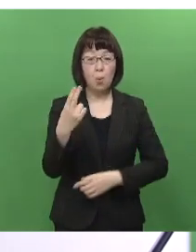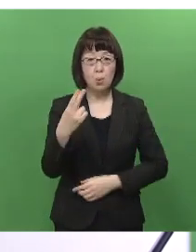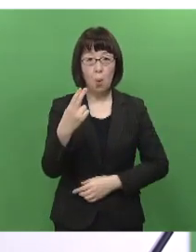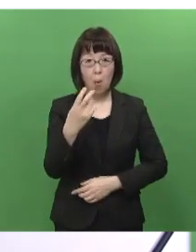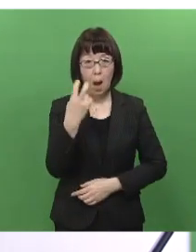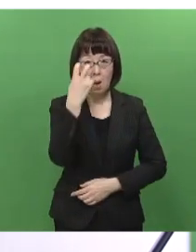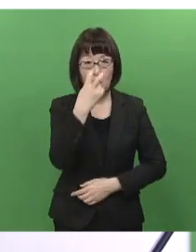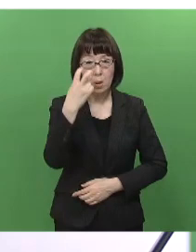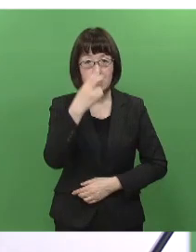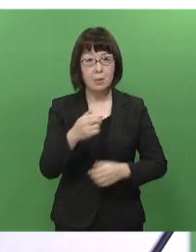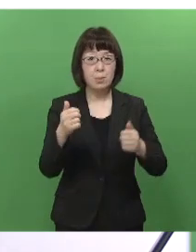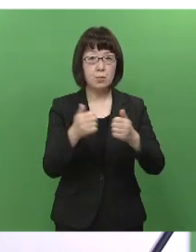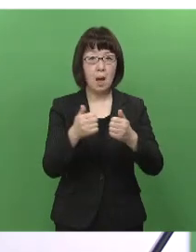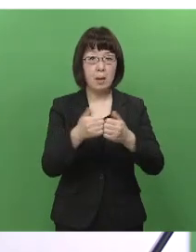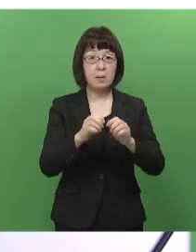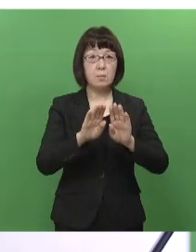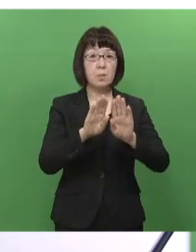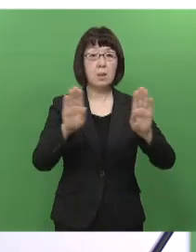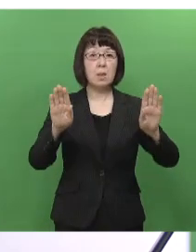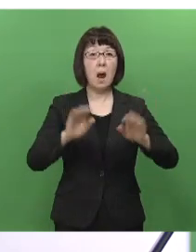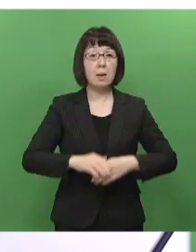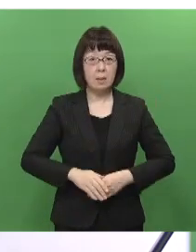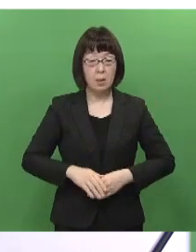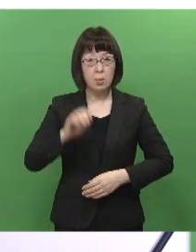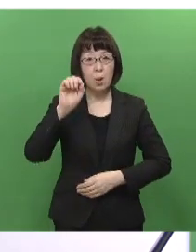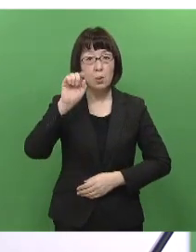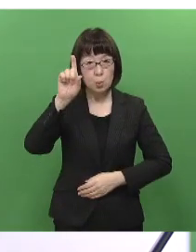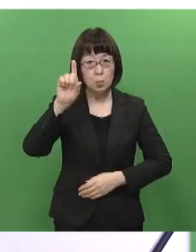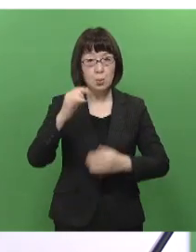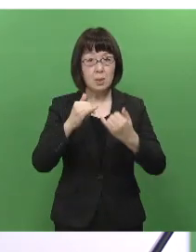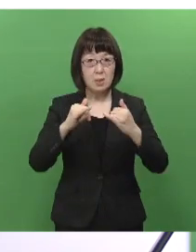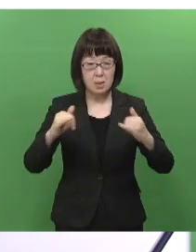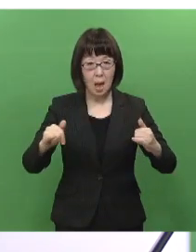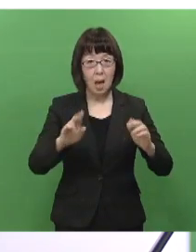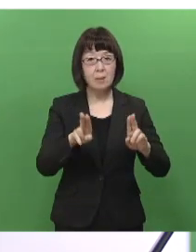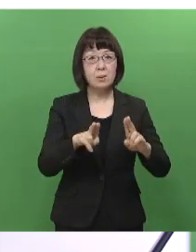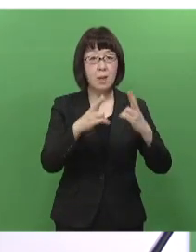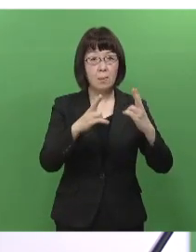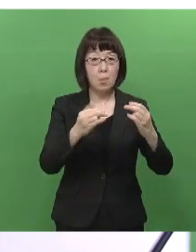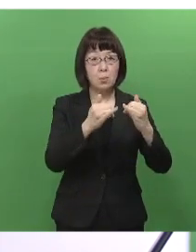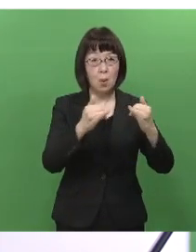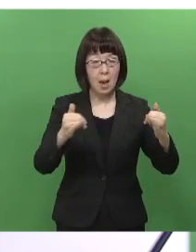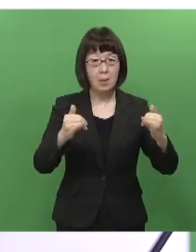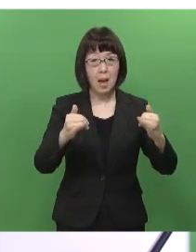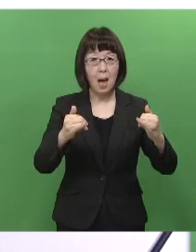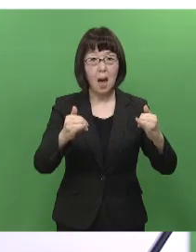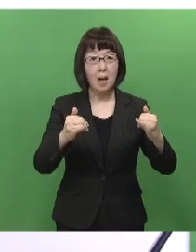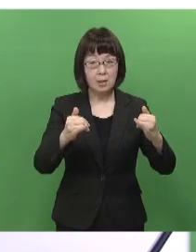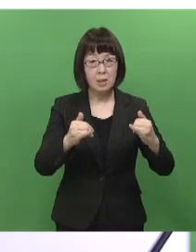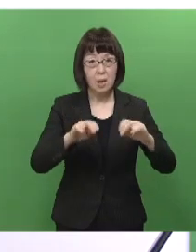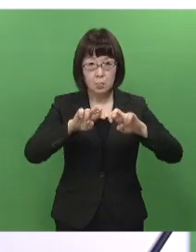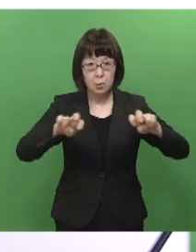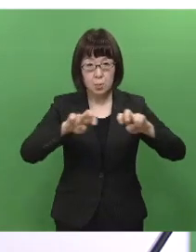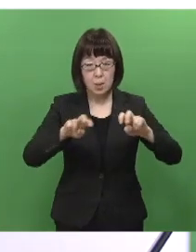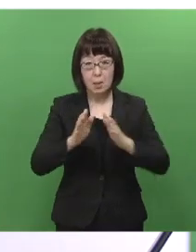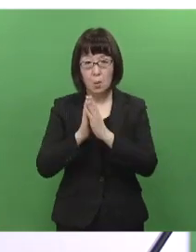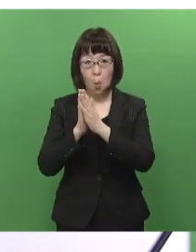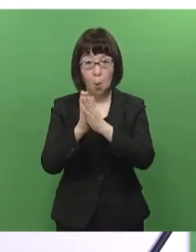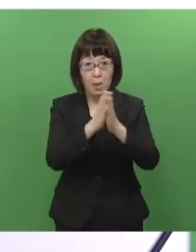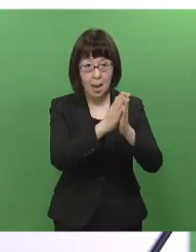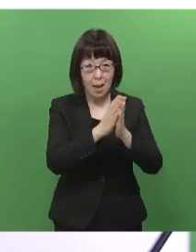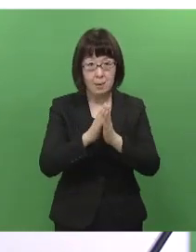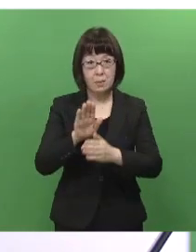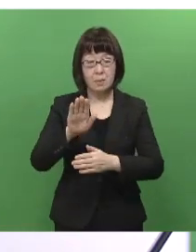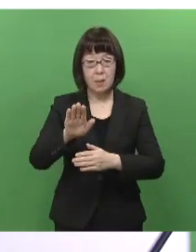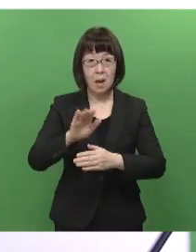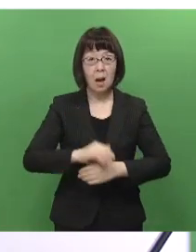皆様、専門家の皆様方からのご提言、分析をお願いしているところですね。ですから、これらの